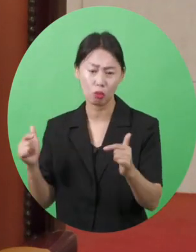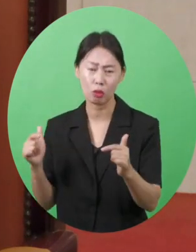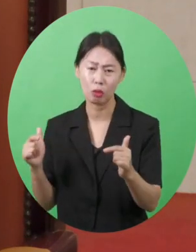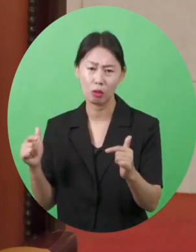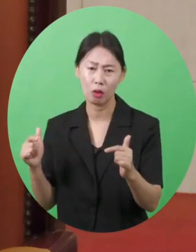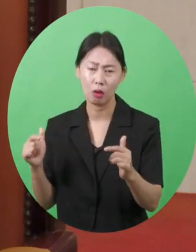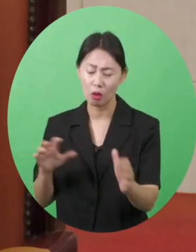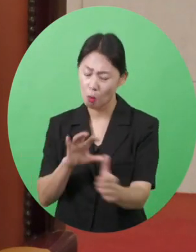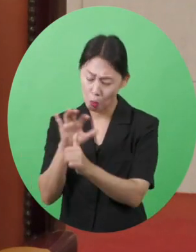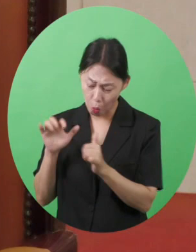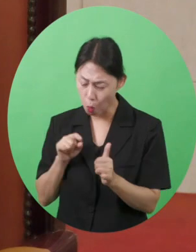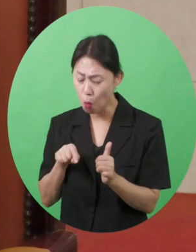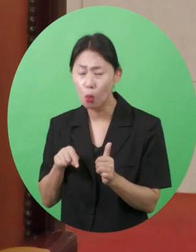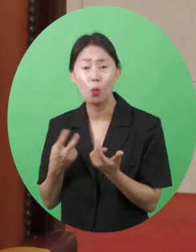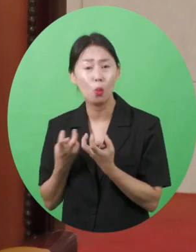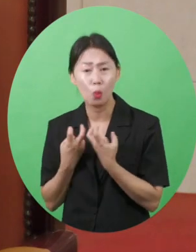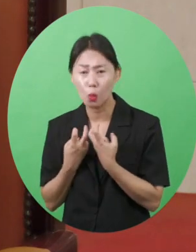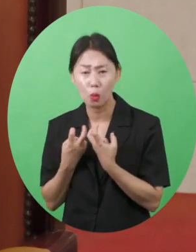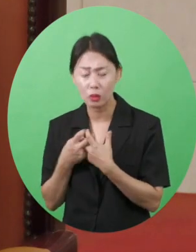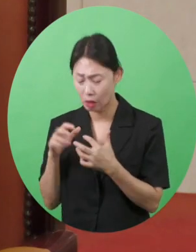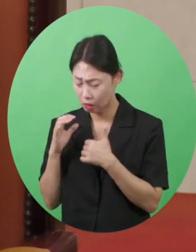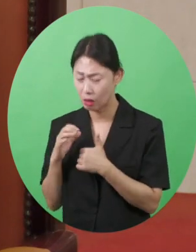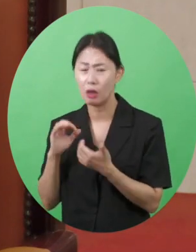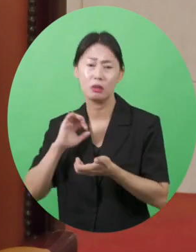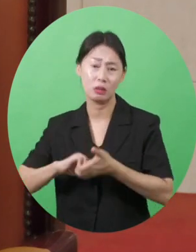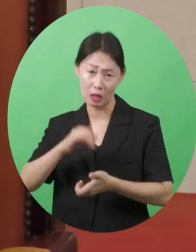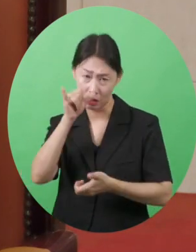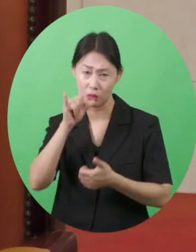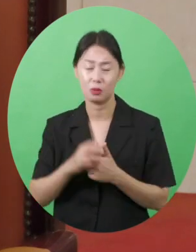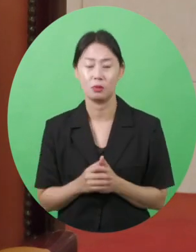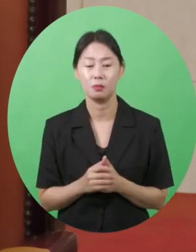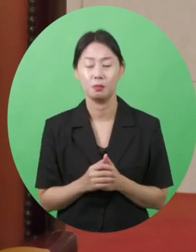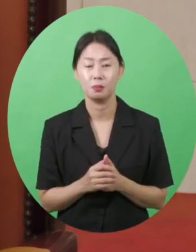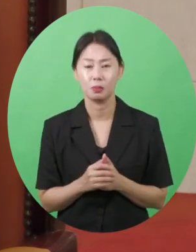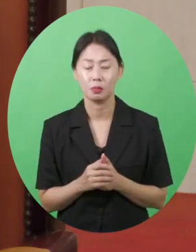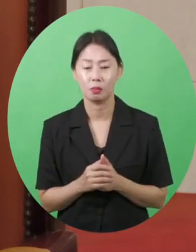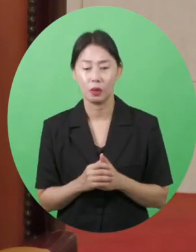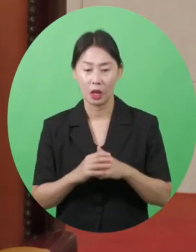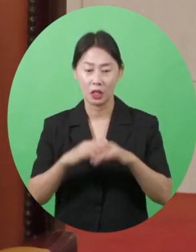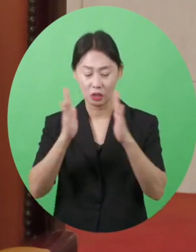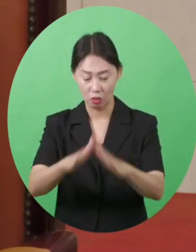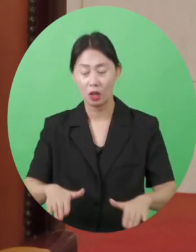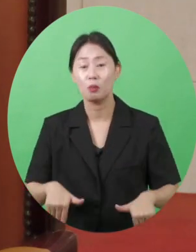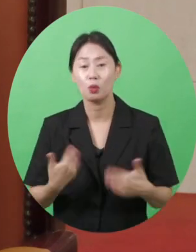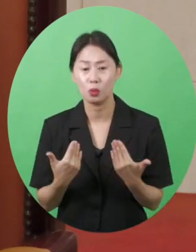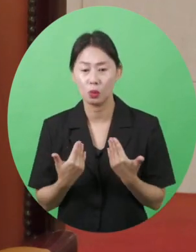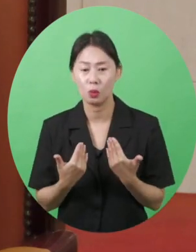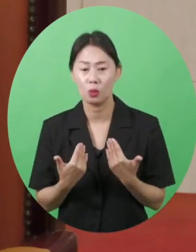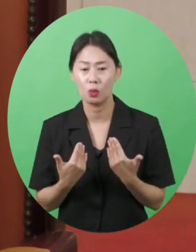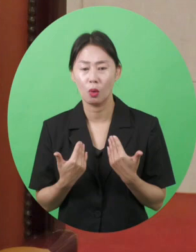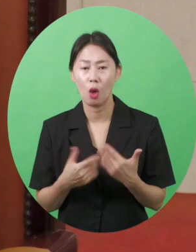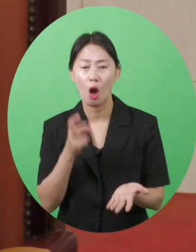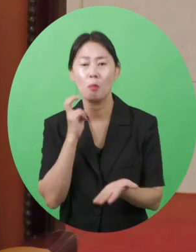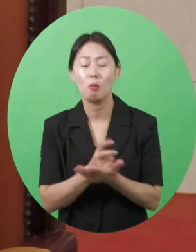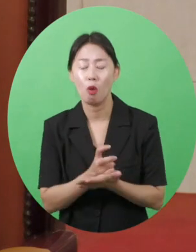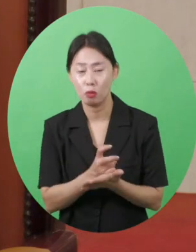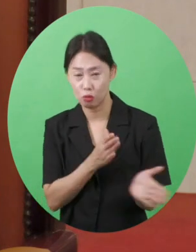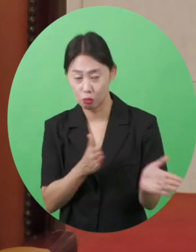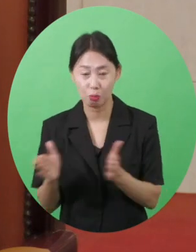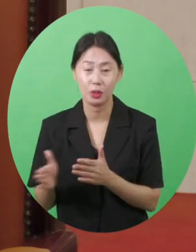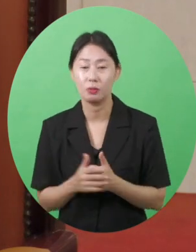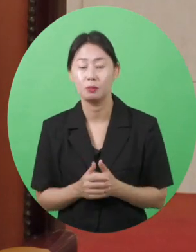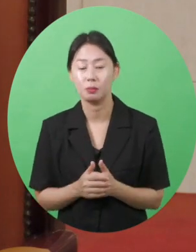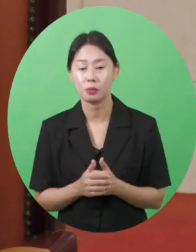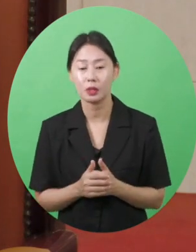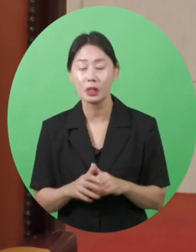보호의 한계가 좀 드러나고 있다. 이렇게 말씀드릴 수 있겠습니다. 그래서 우리 전라남도도 근거를 좀 마련해서